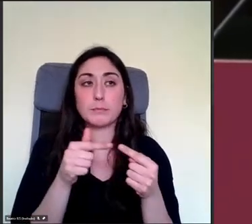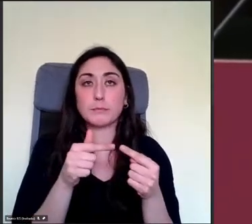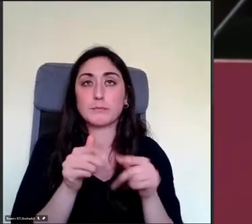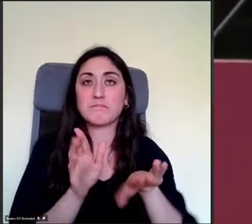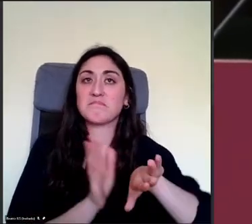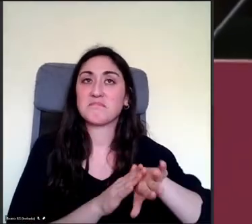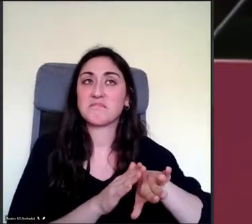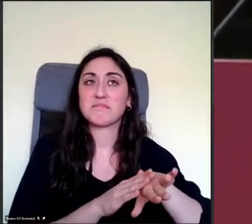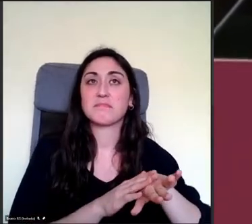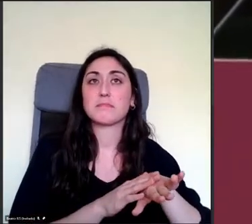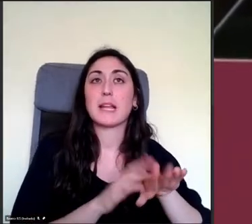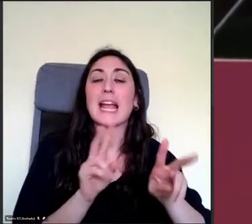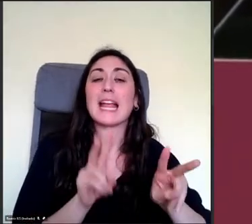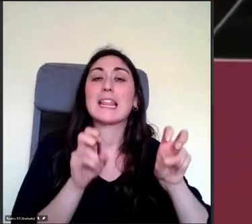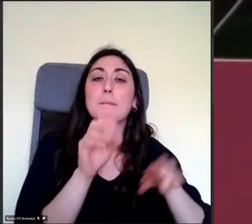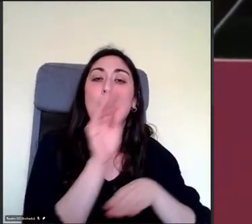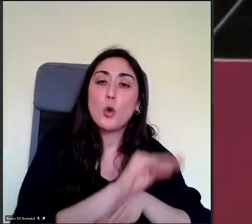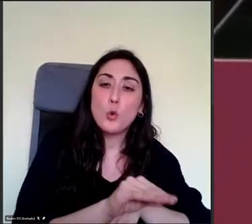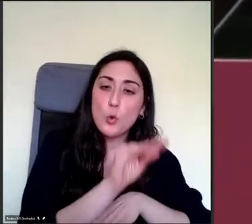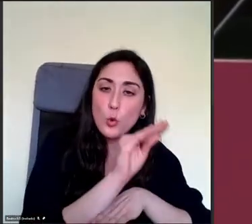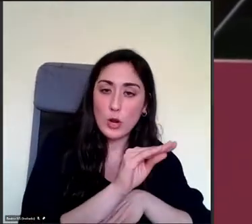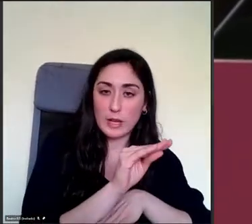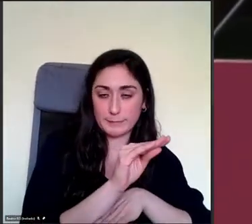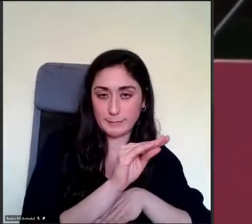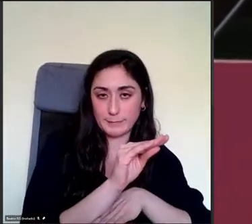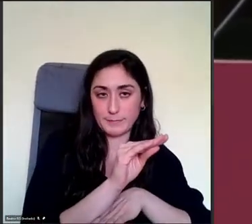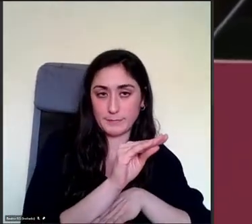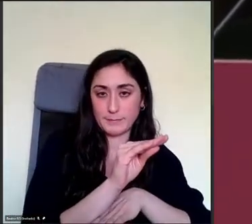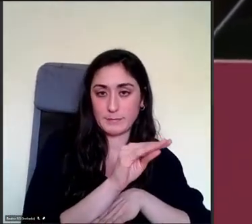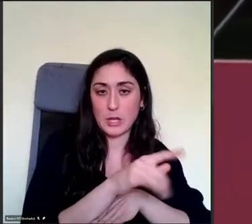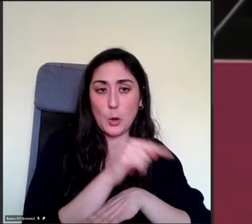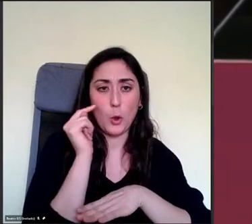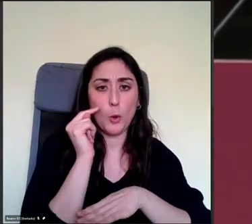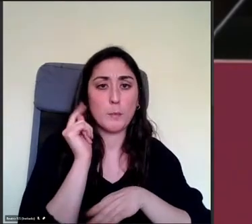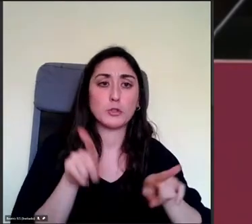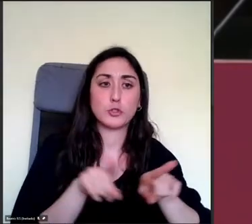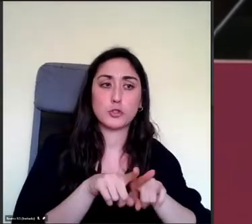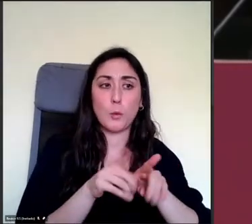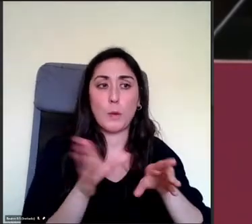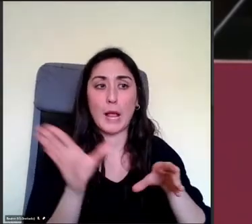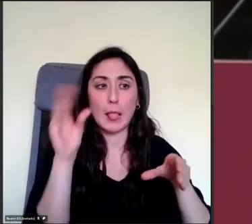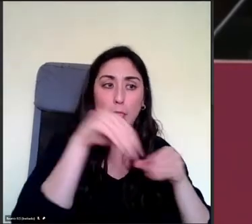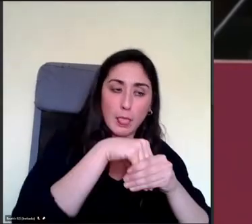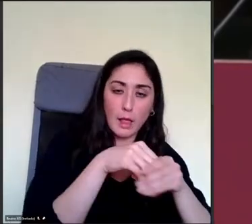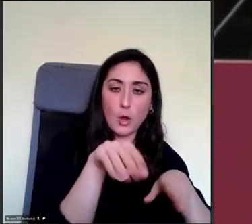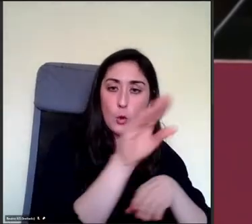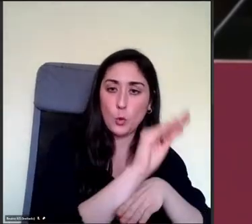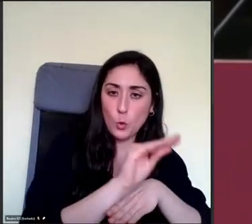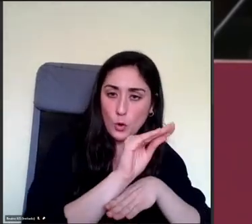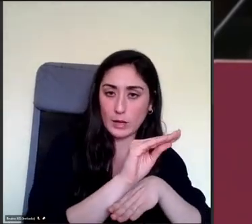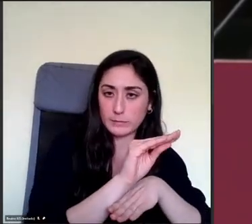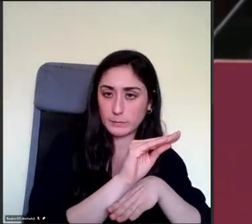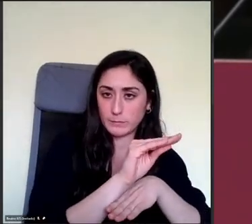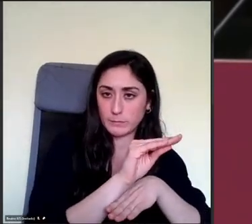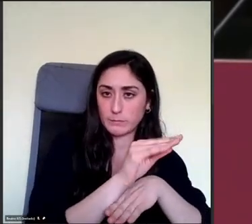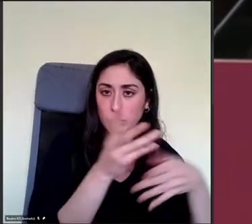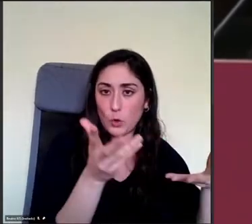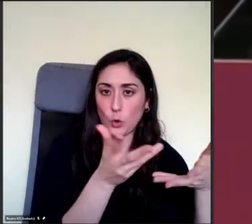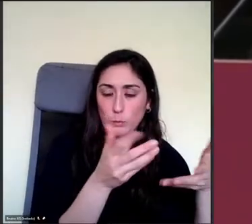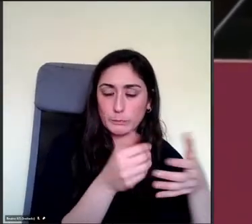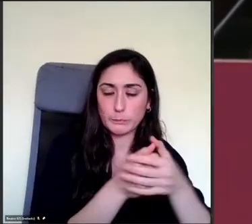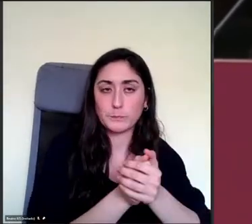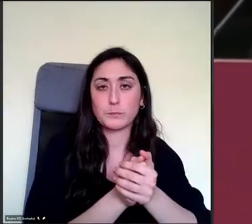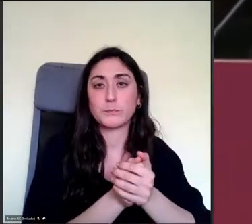la cura, com els homes s'incorporen a la cura, com ens hem